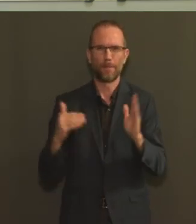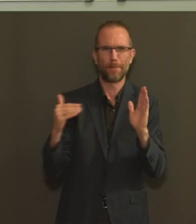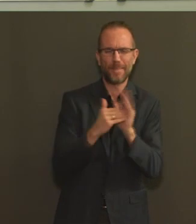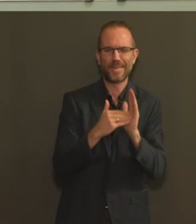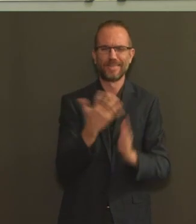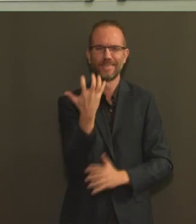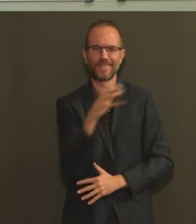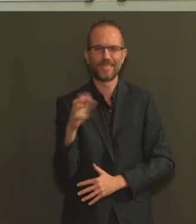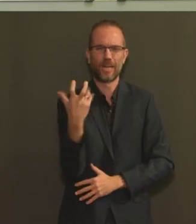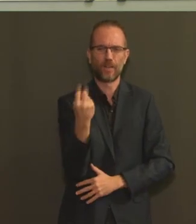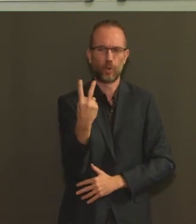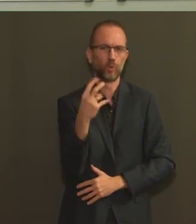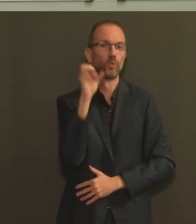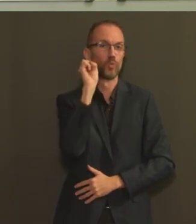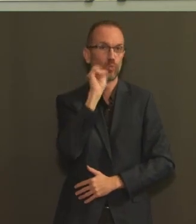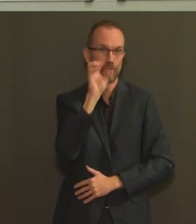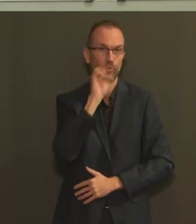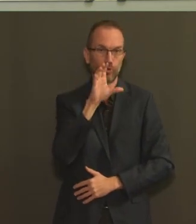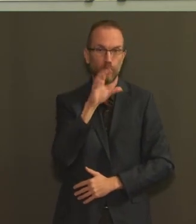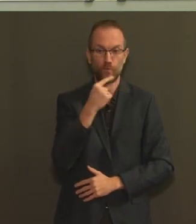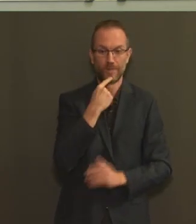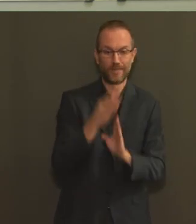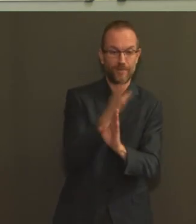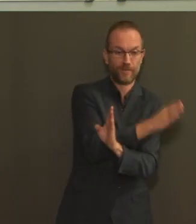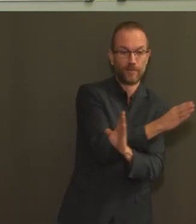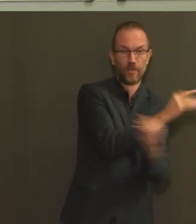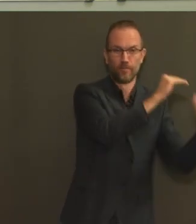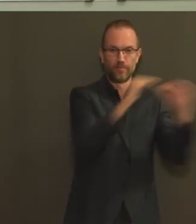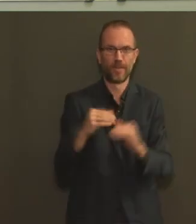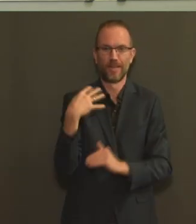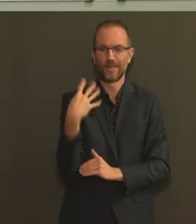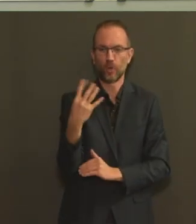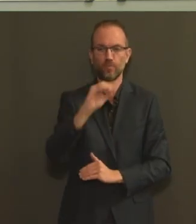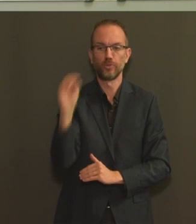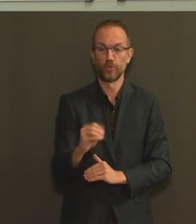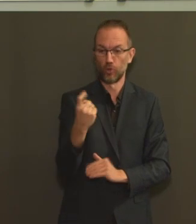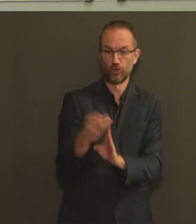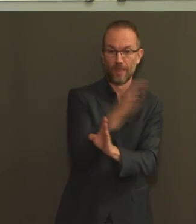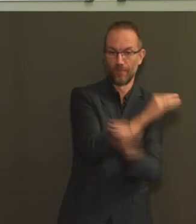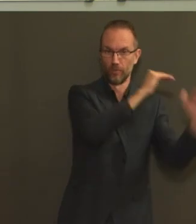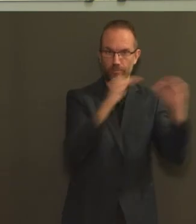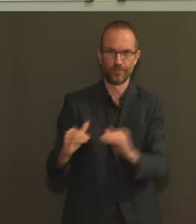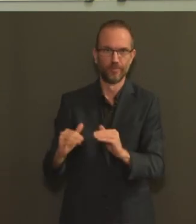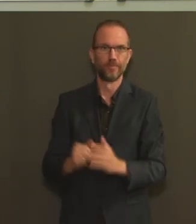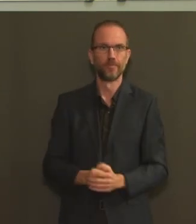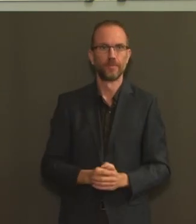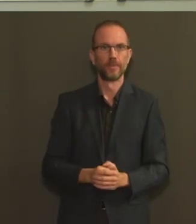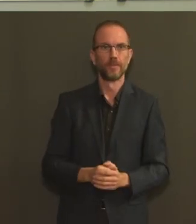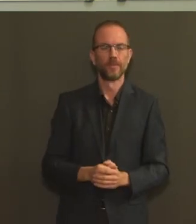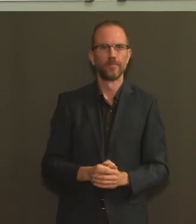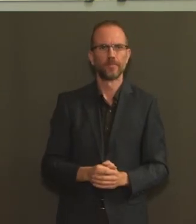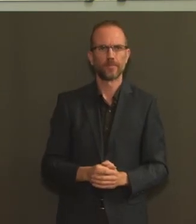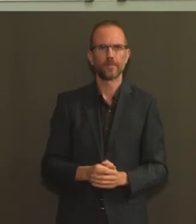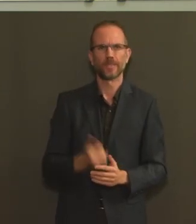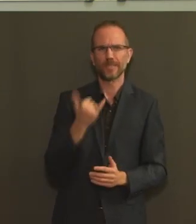baisse de 14% par rapport à la moyenne de la semaine précédente. Pour ceux qui suivent de près ces chiffres sur le tableau de Cienciano,